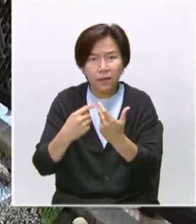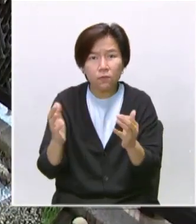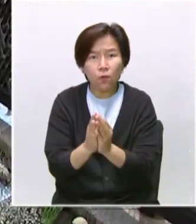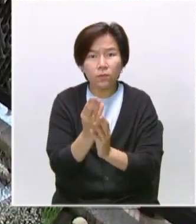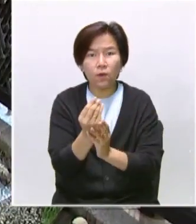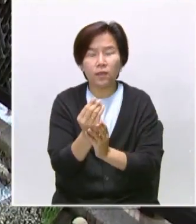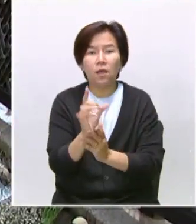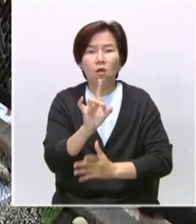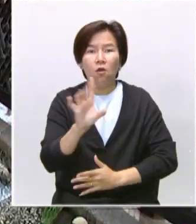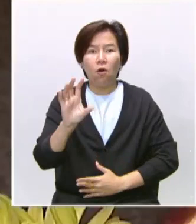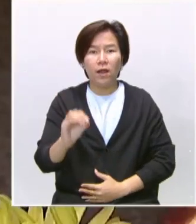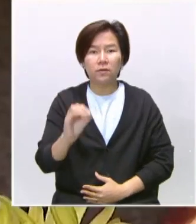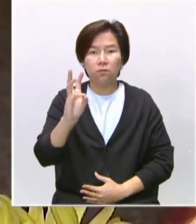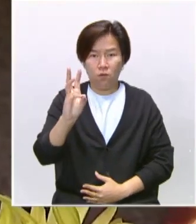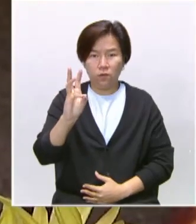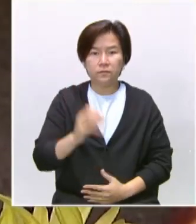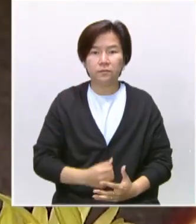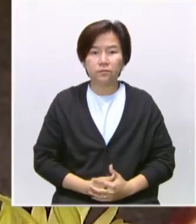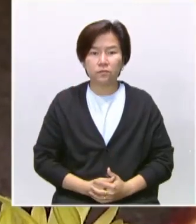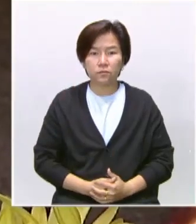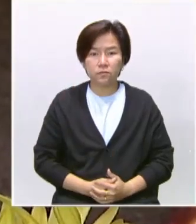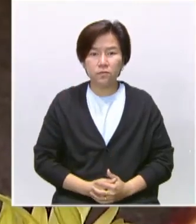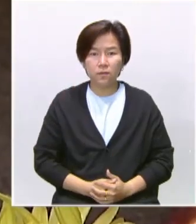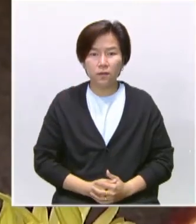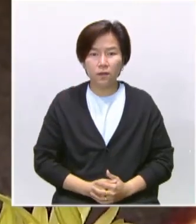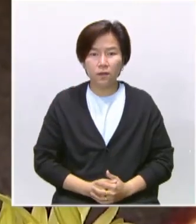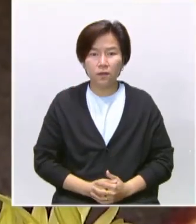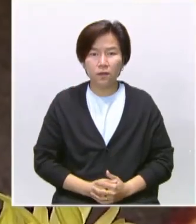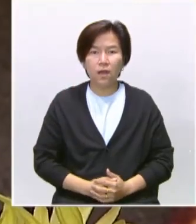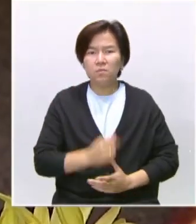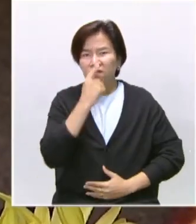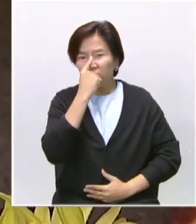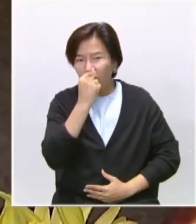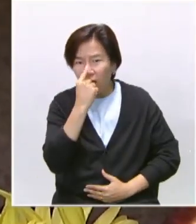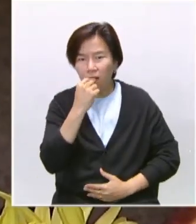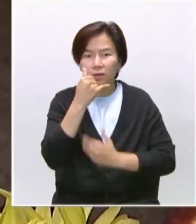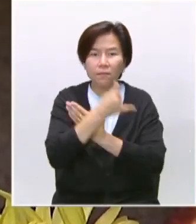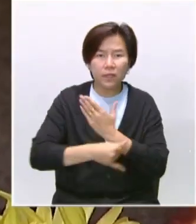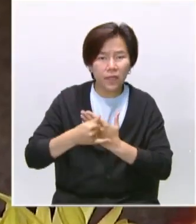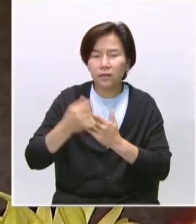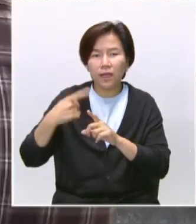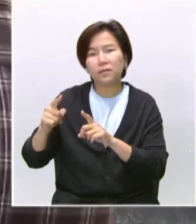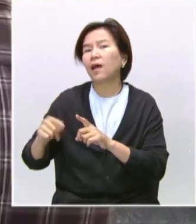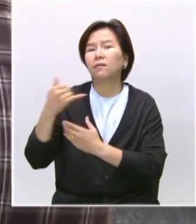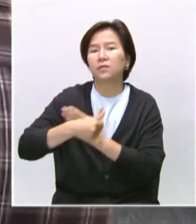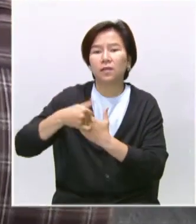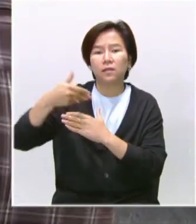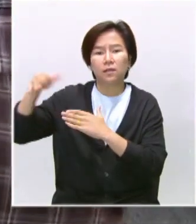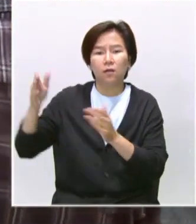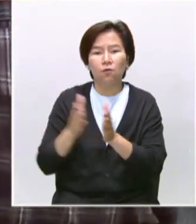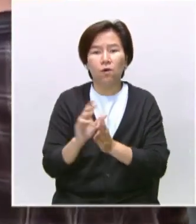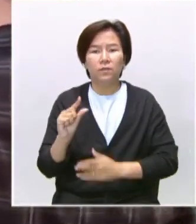ที่156คนด้วยกันผู้เสียชีวิตนั้นรวมถึงชาวต่างชาติด้วย26คนครับจากอย่